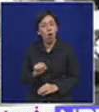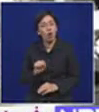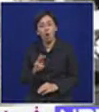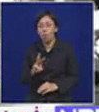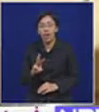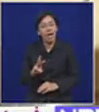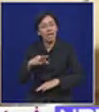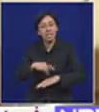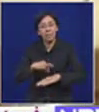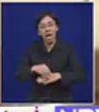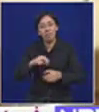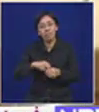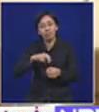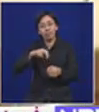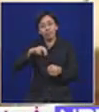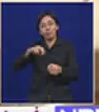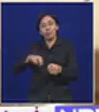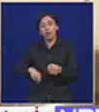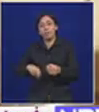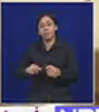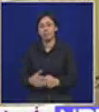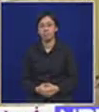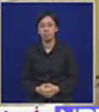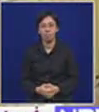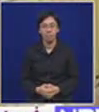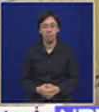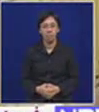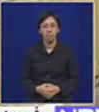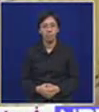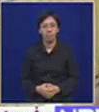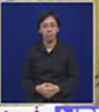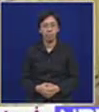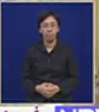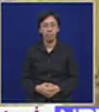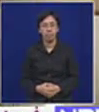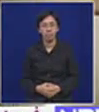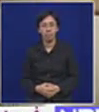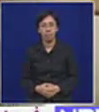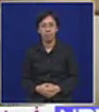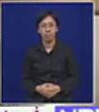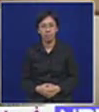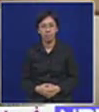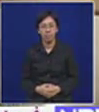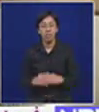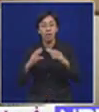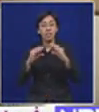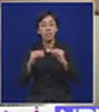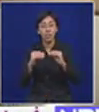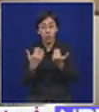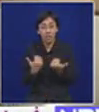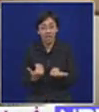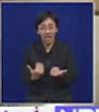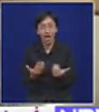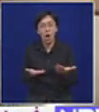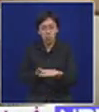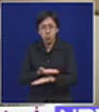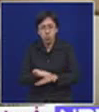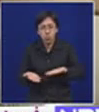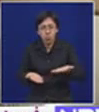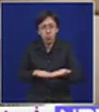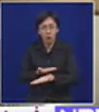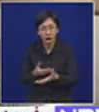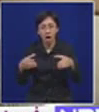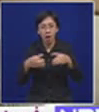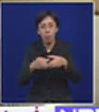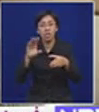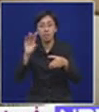ขาดคุณสมบัติการเป็นสวในทันทีค่ะ และที่ประชุมในขณะนี้นะคะได้พิจารณาในหม